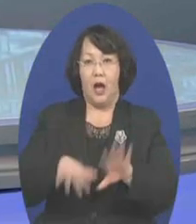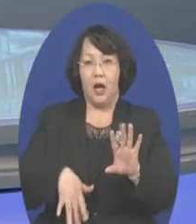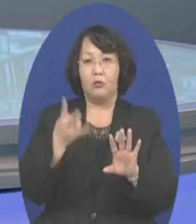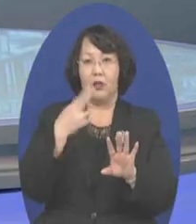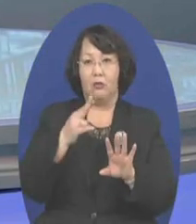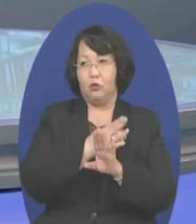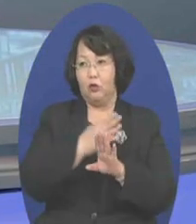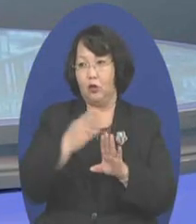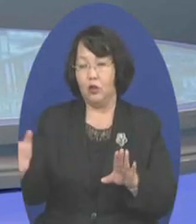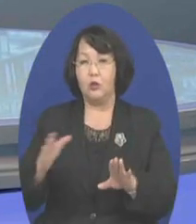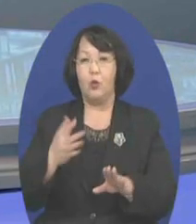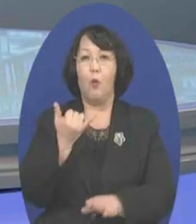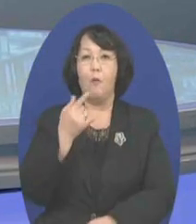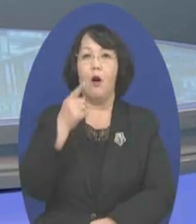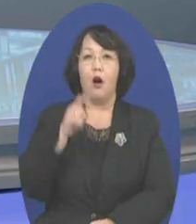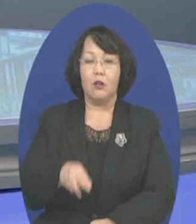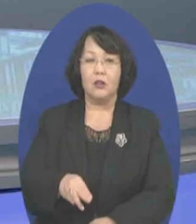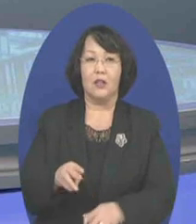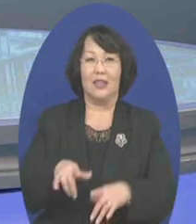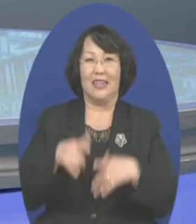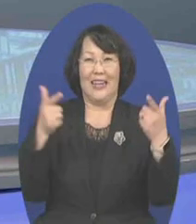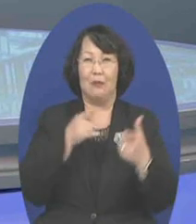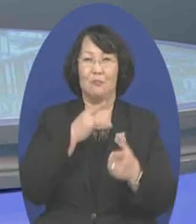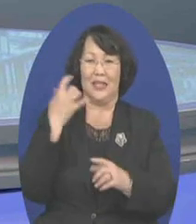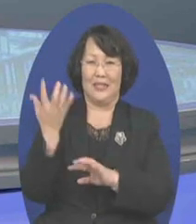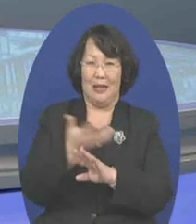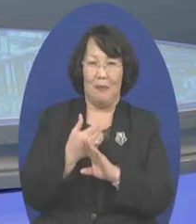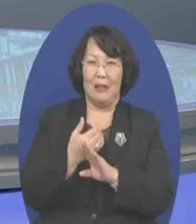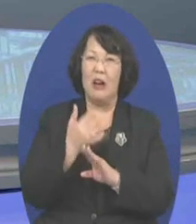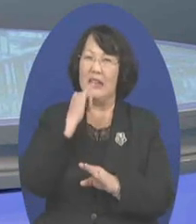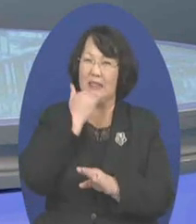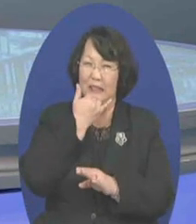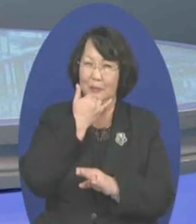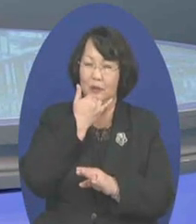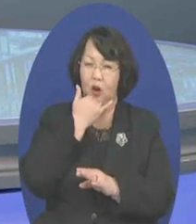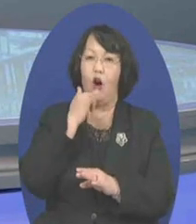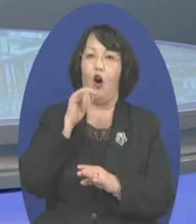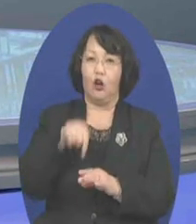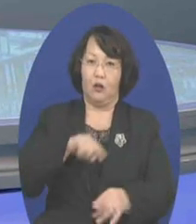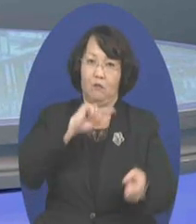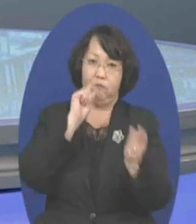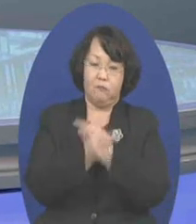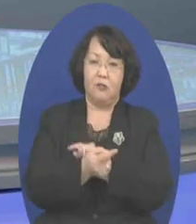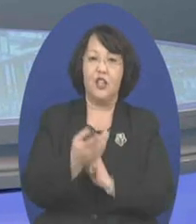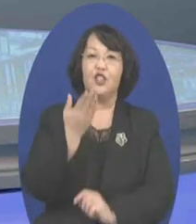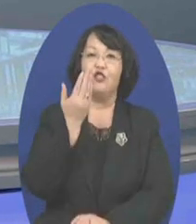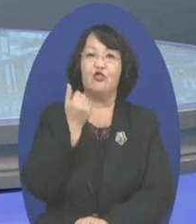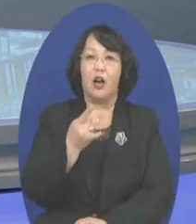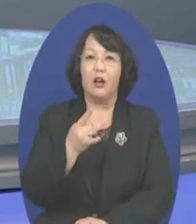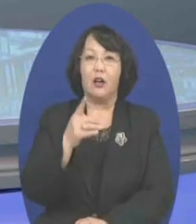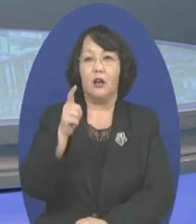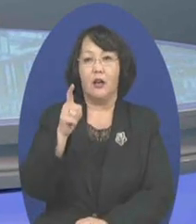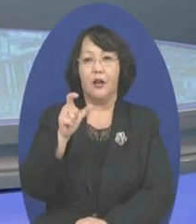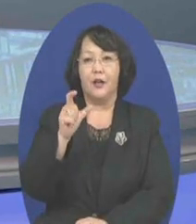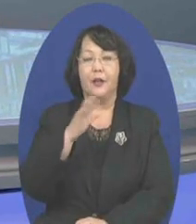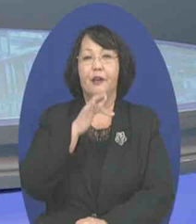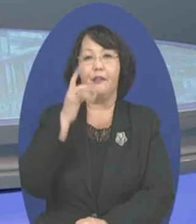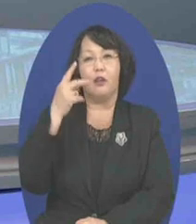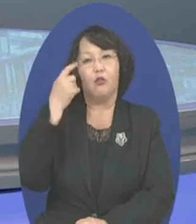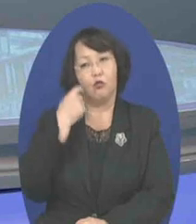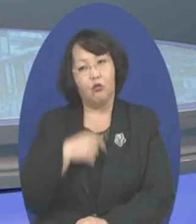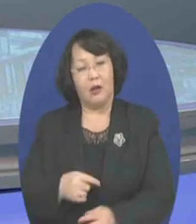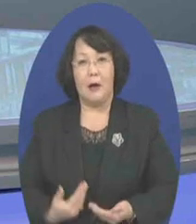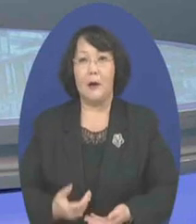2015-наас нийслэлийн гамшигаас хамгаалалт хүндэржүүлсэн бэлэн байдлын шар төвшин чилжүүлэхээр зорж байна гэж хотын дарга мэдгдлээ. Бид аажмаар хэвийн амьдралдаа